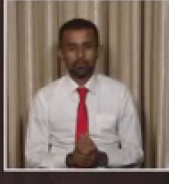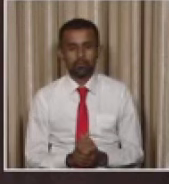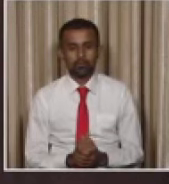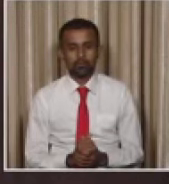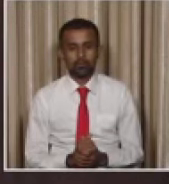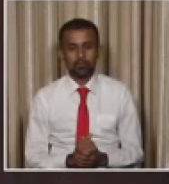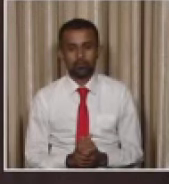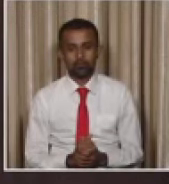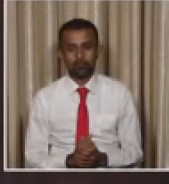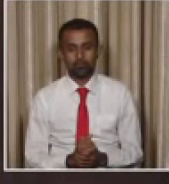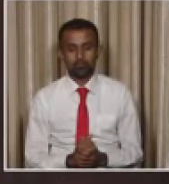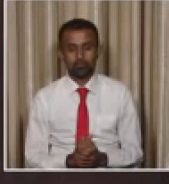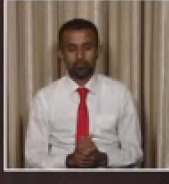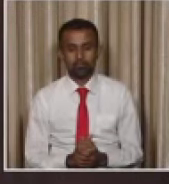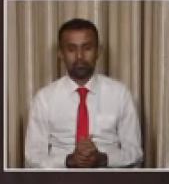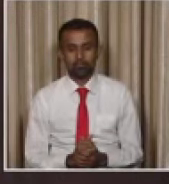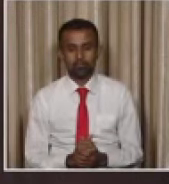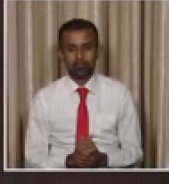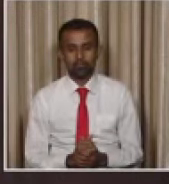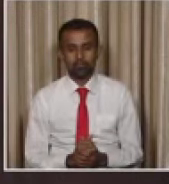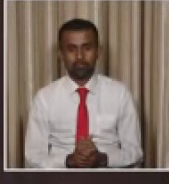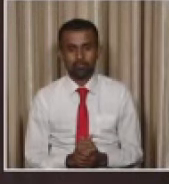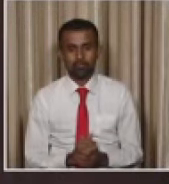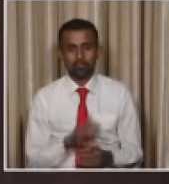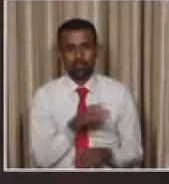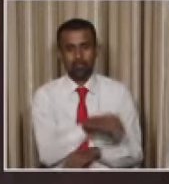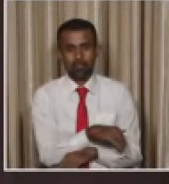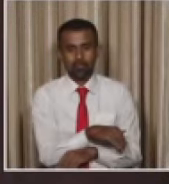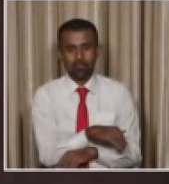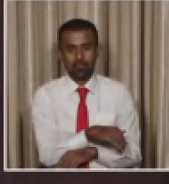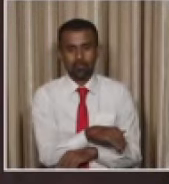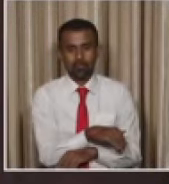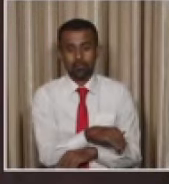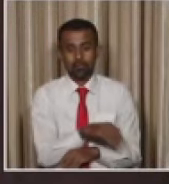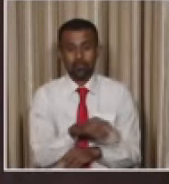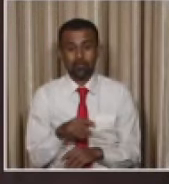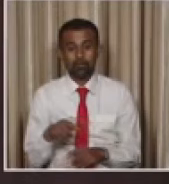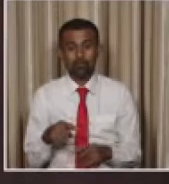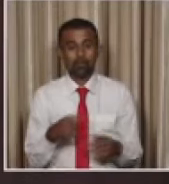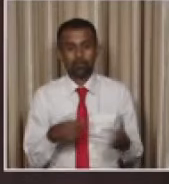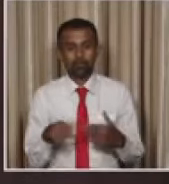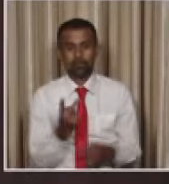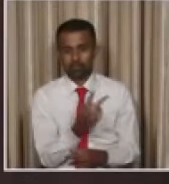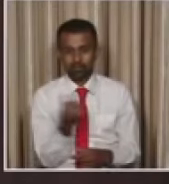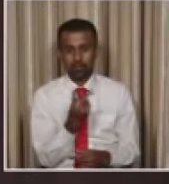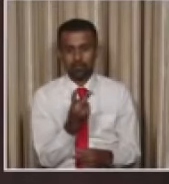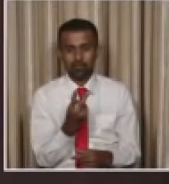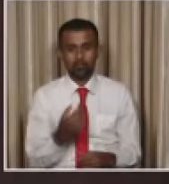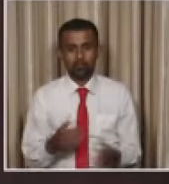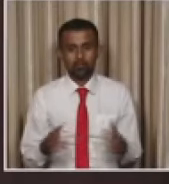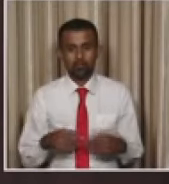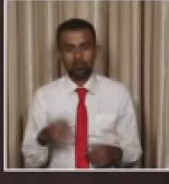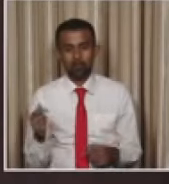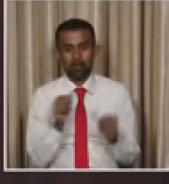Maitani Eda the Ali Egatama Alia Kayu Kurlaza Tangan Dadi Deka Egatirunganda. It is Mamma Tao Taubeta